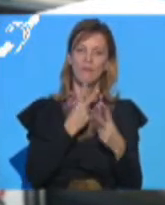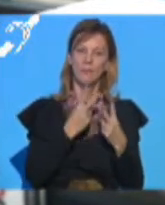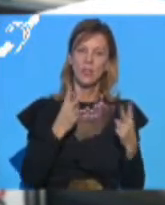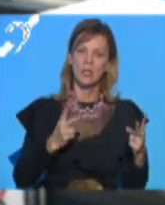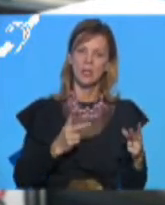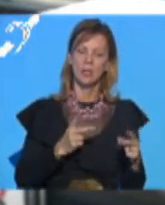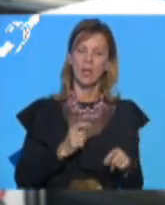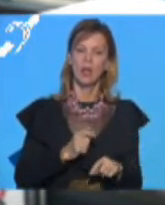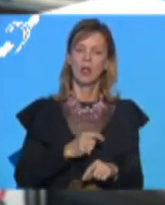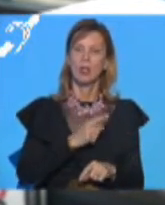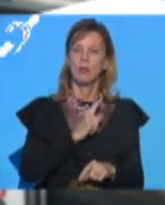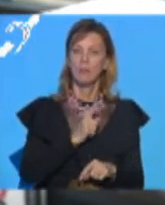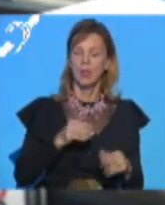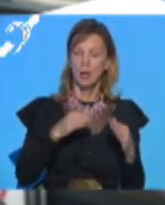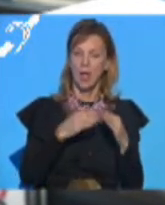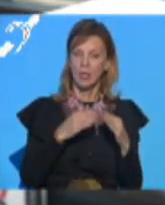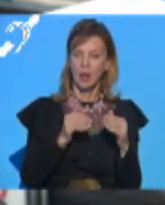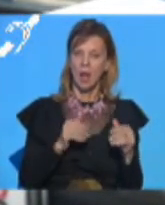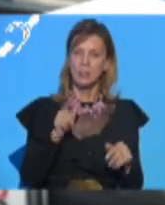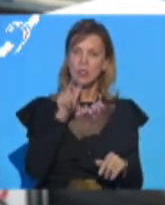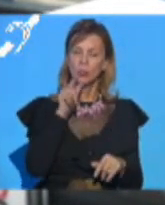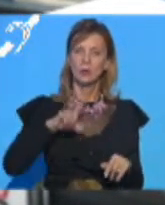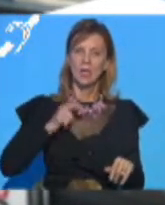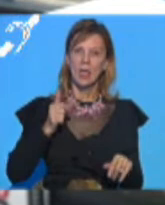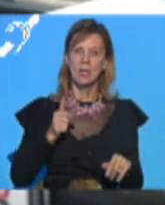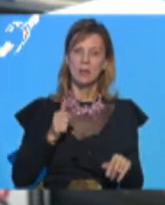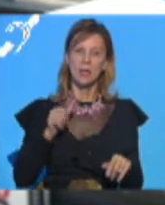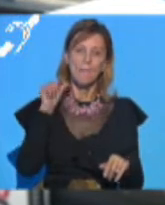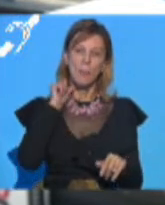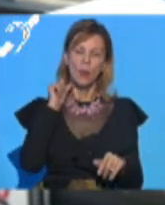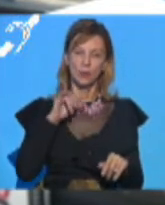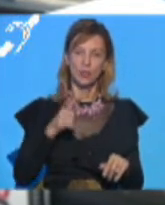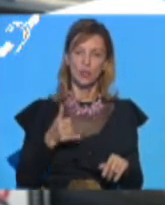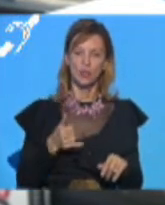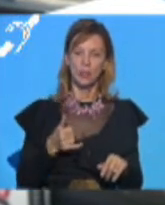vizitează fiecare exploatație în care există porci și